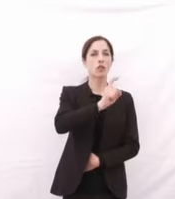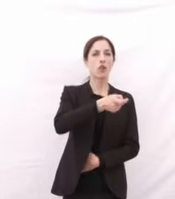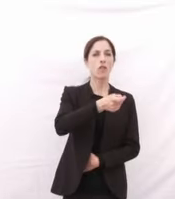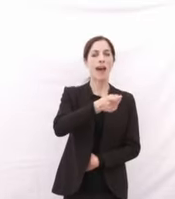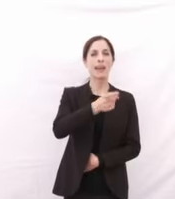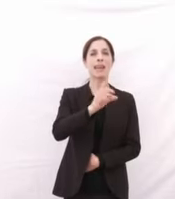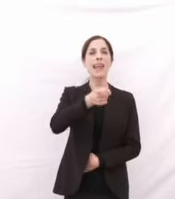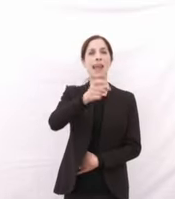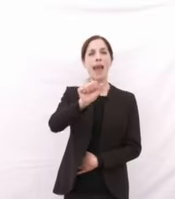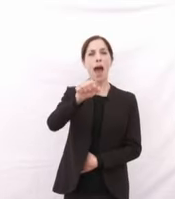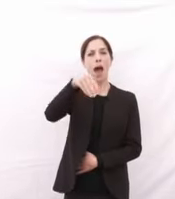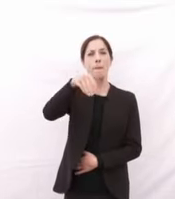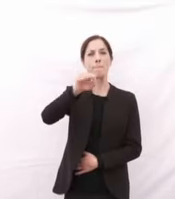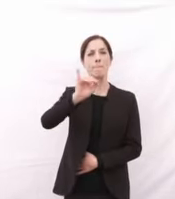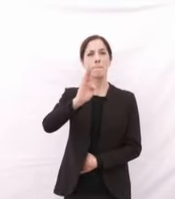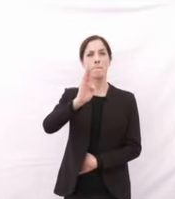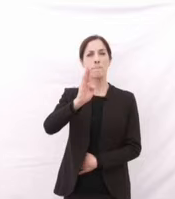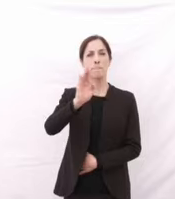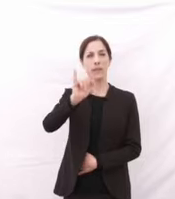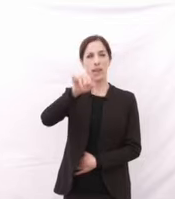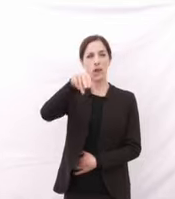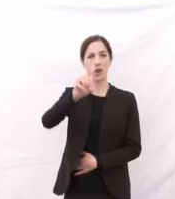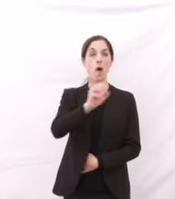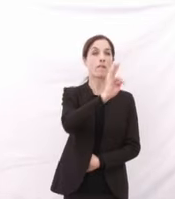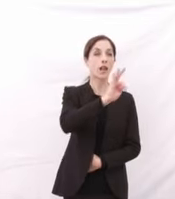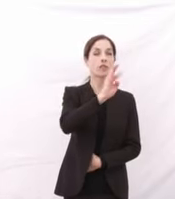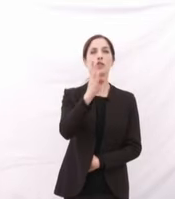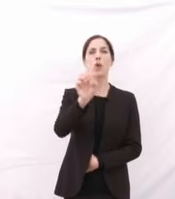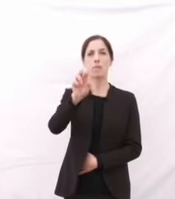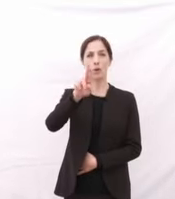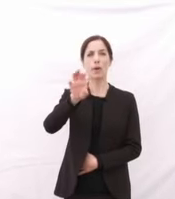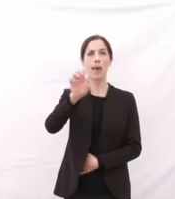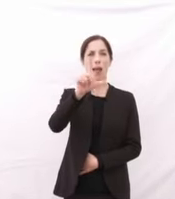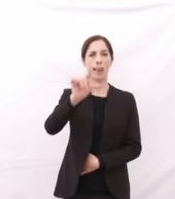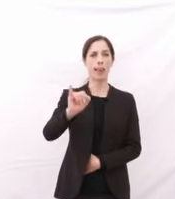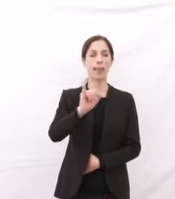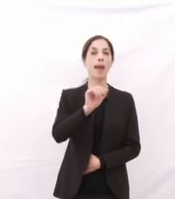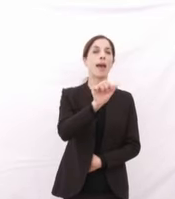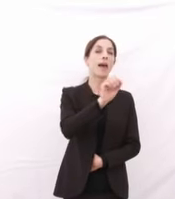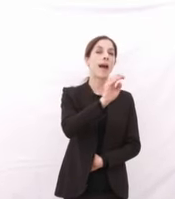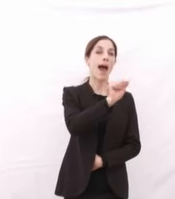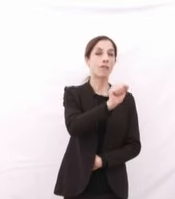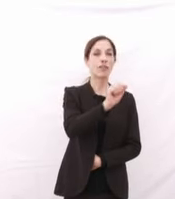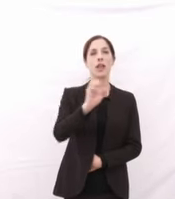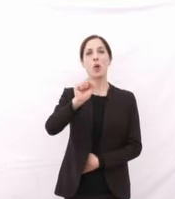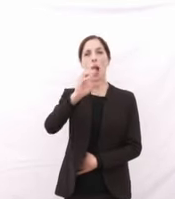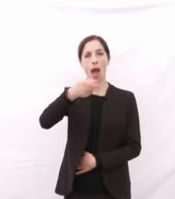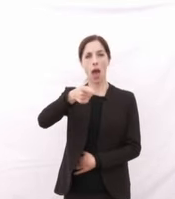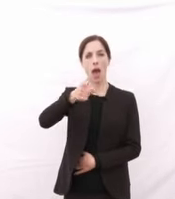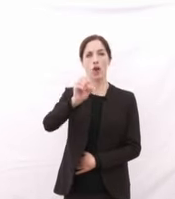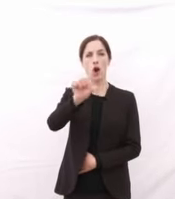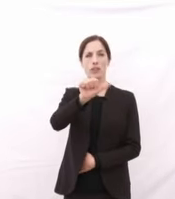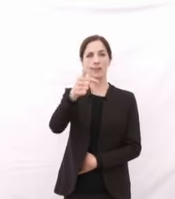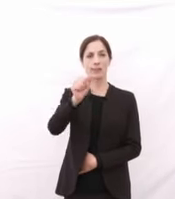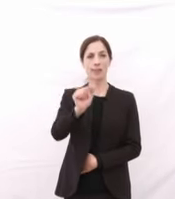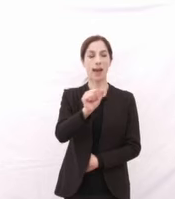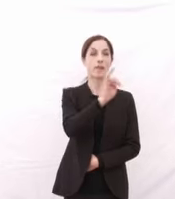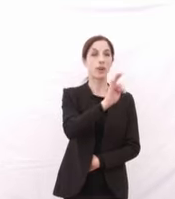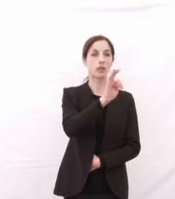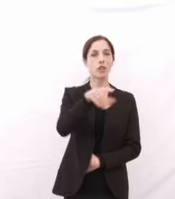Giovanni Gambino, Francesco Borrelli, Alfredo Agosta,